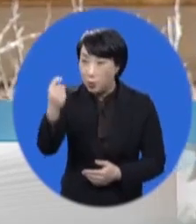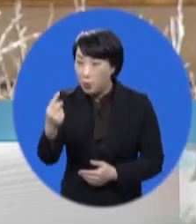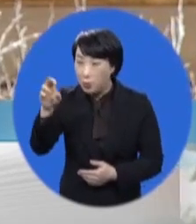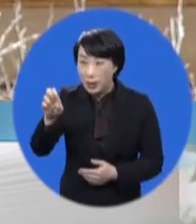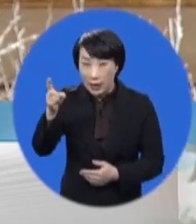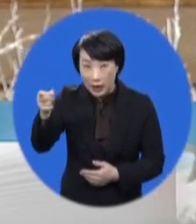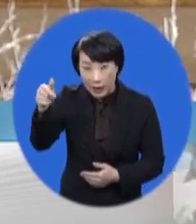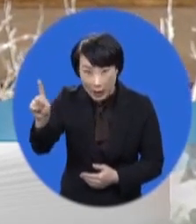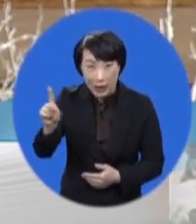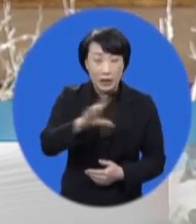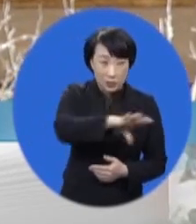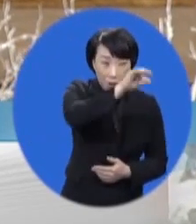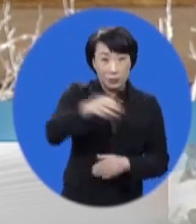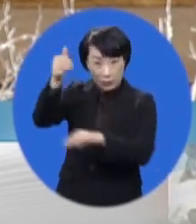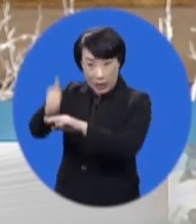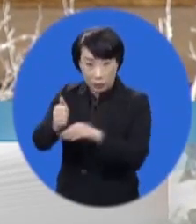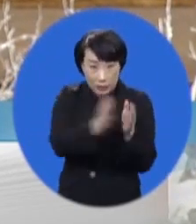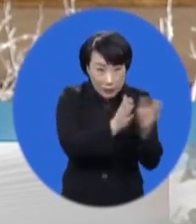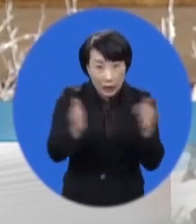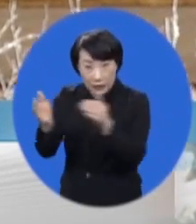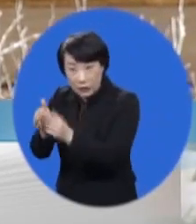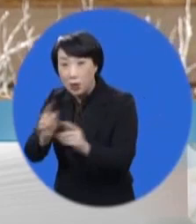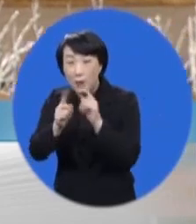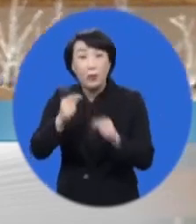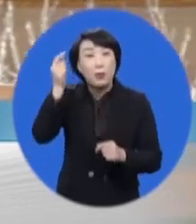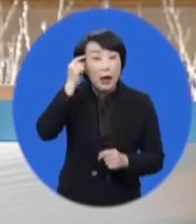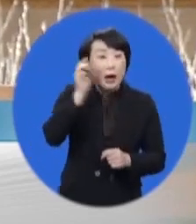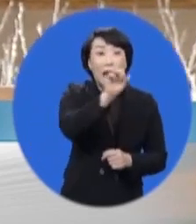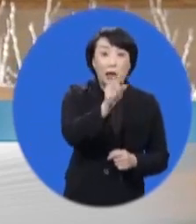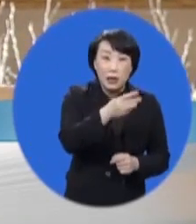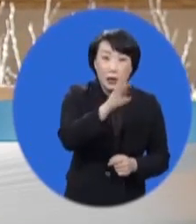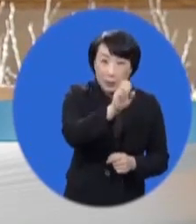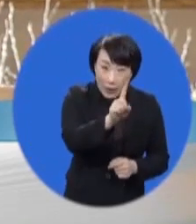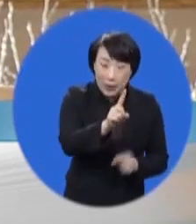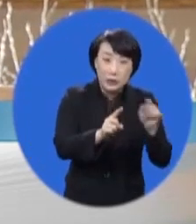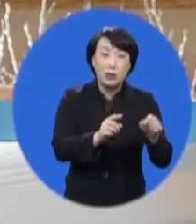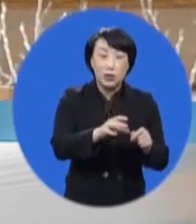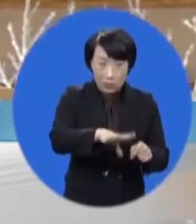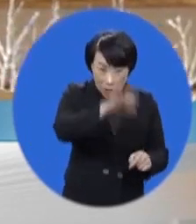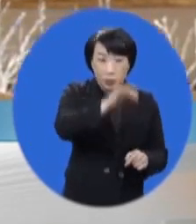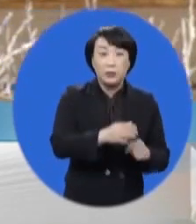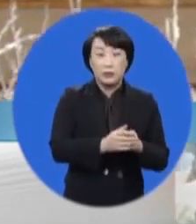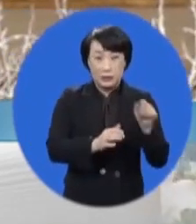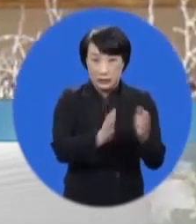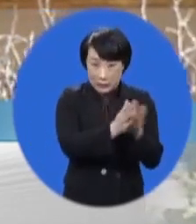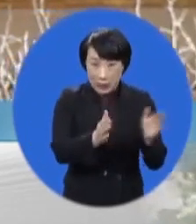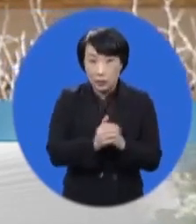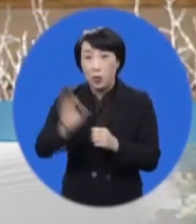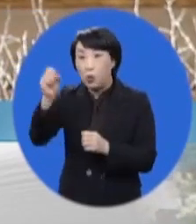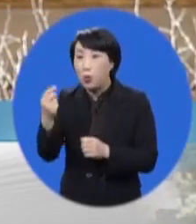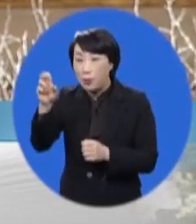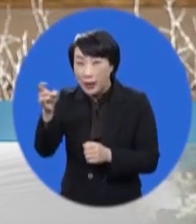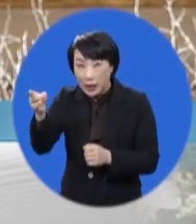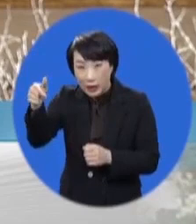시작과 끝이다. 알파와 오메가라는 말이 처음과 나중이요 시작과 끝이란 말입니다.